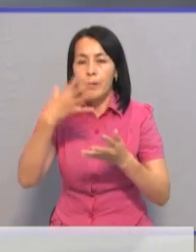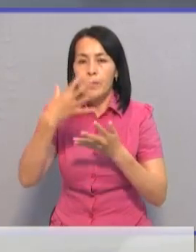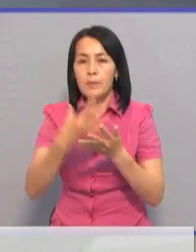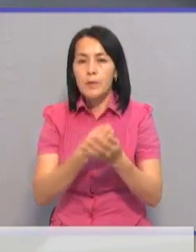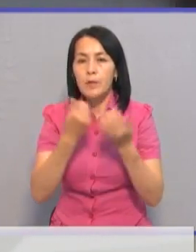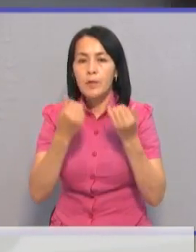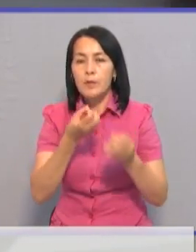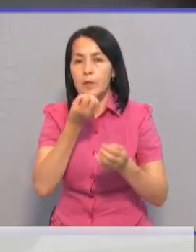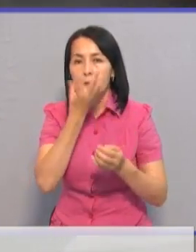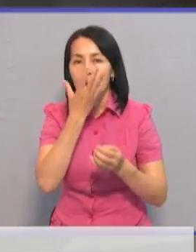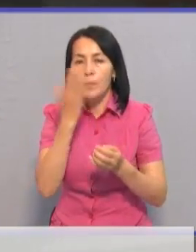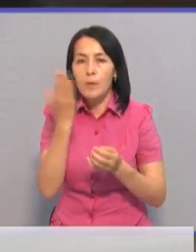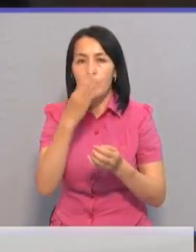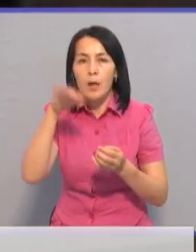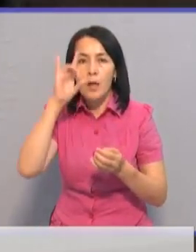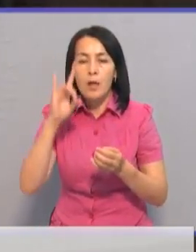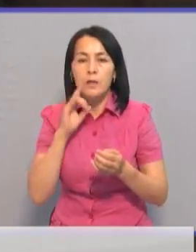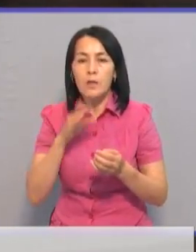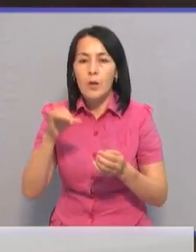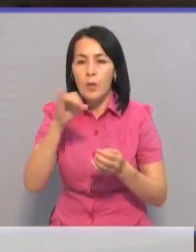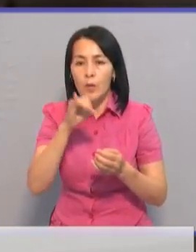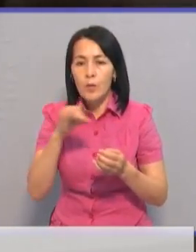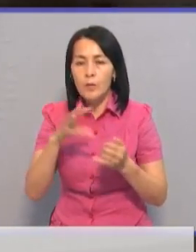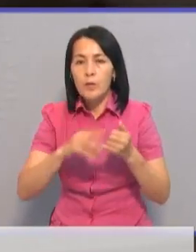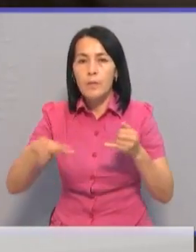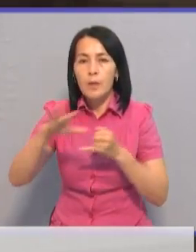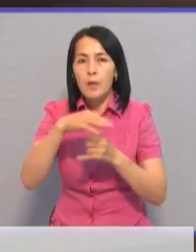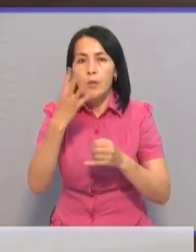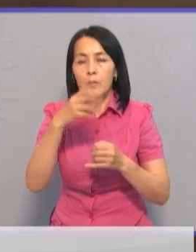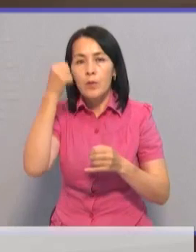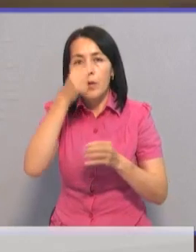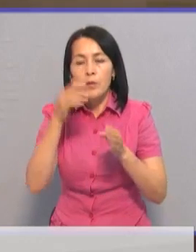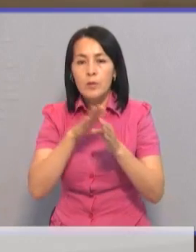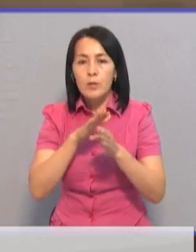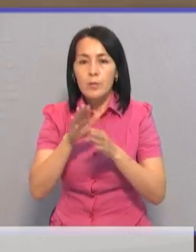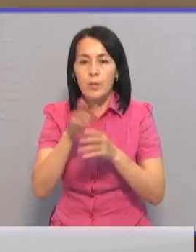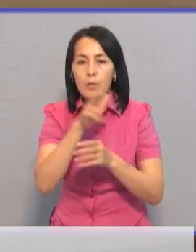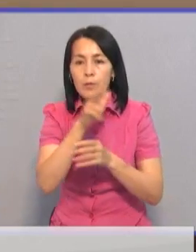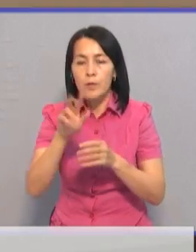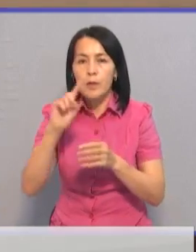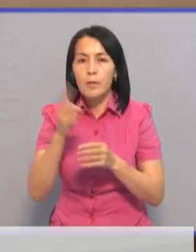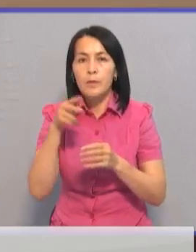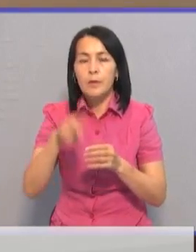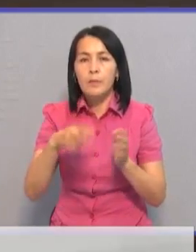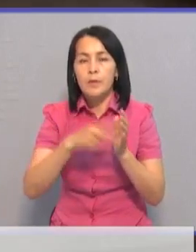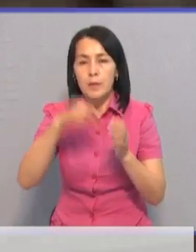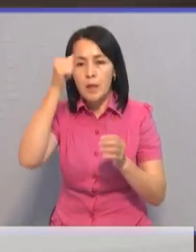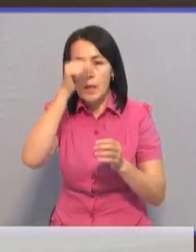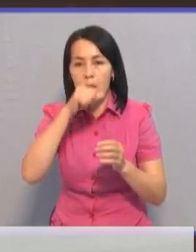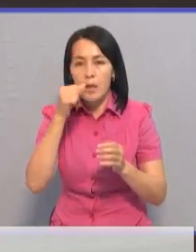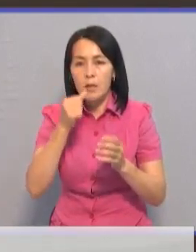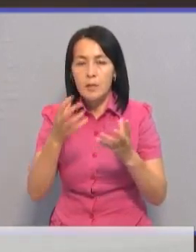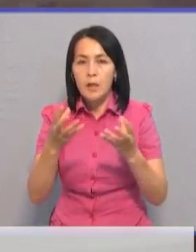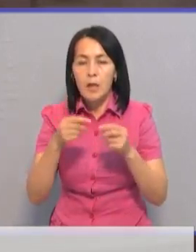жинаған. «Тюльпан» фильмі Қазақстанның оңтүстігінің бетпақталасында 4 жыл бойы түсірілген. Ең алғашқы 2008 жылы